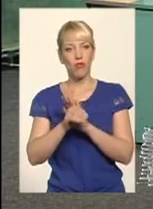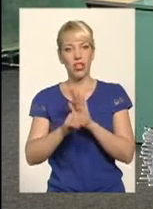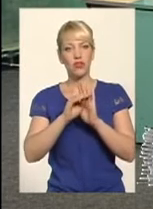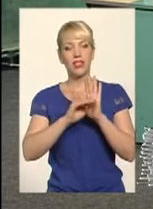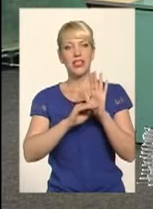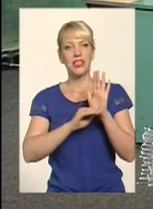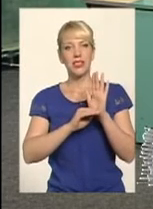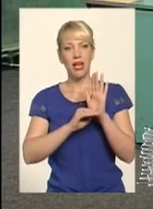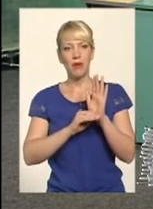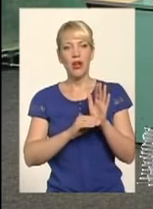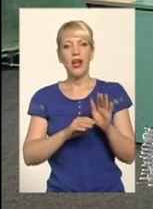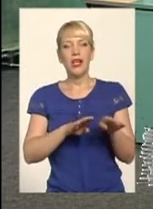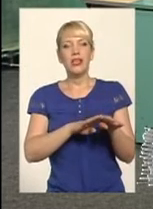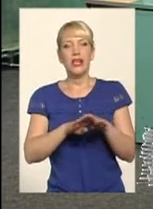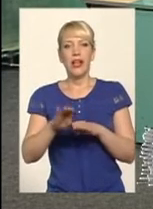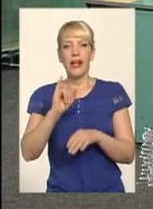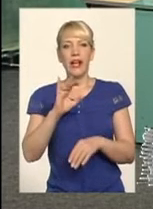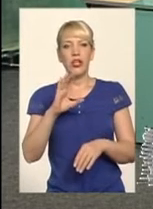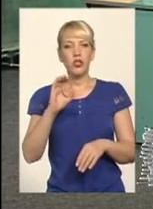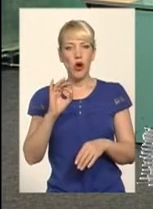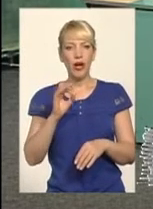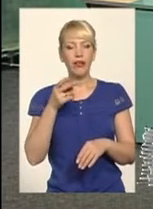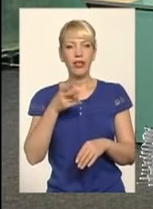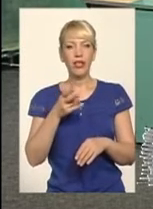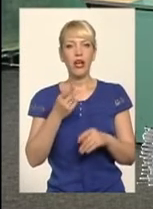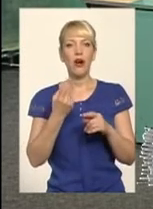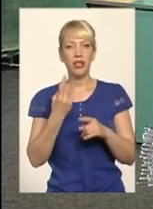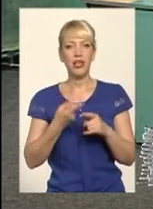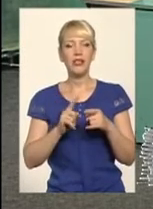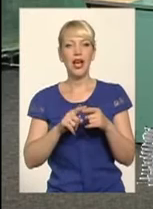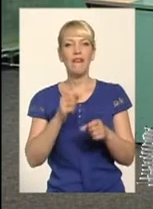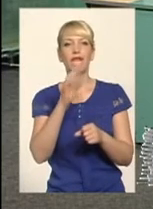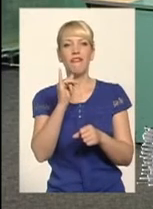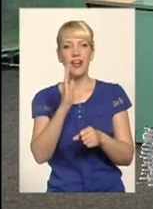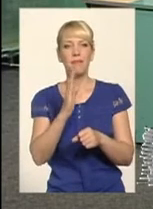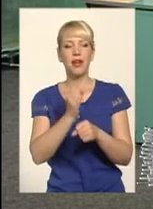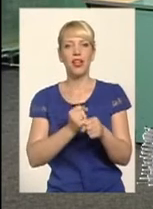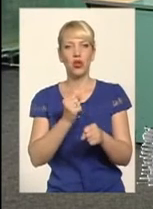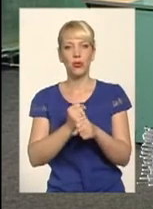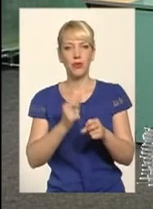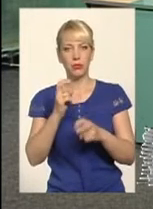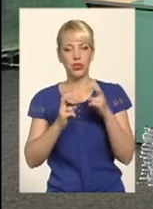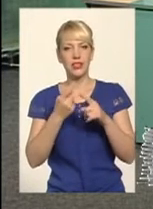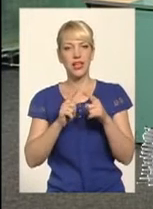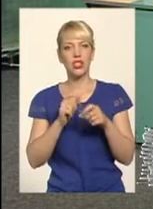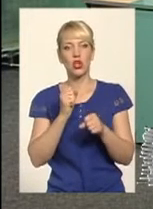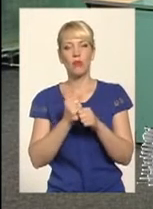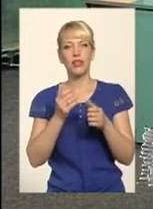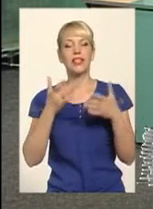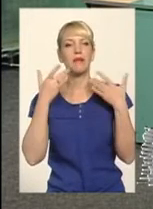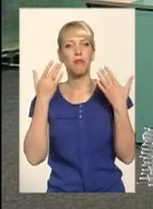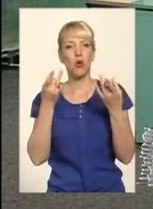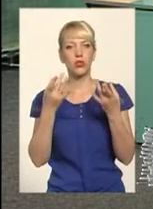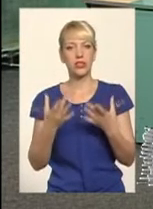систему стандартизації ISO 9001. В переробці це зробити набагато простіше. І ті підприємства, які сьогодні працюють навіть не на